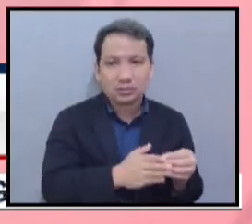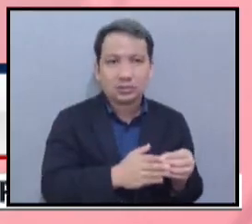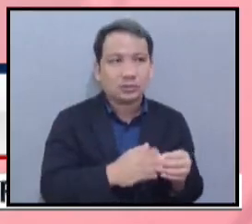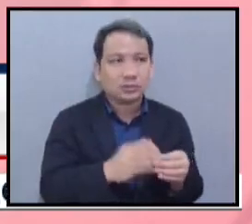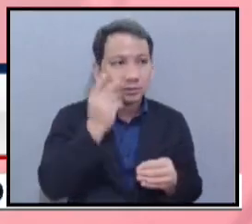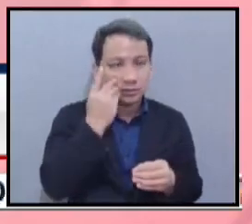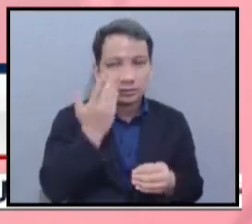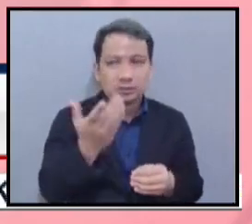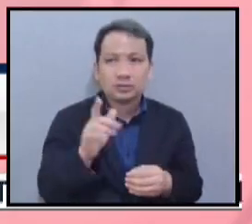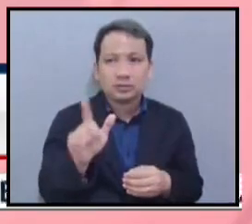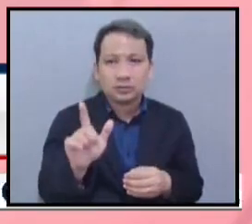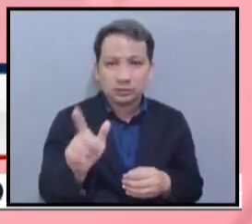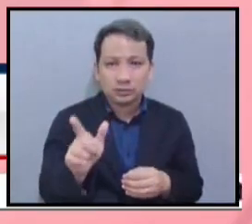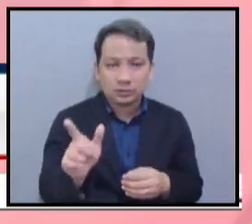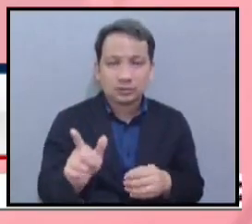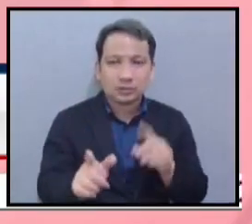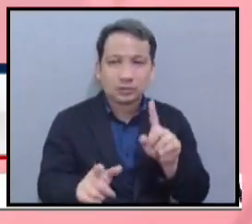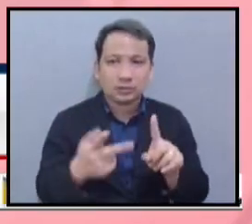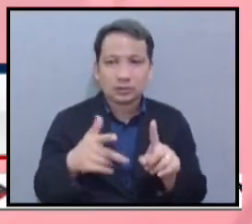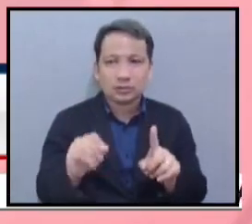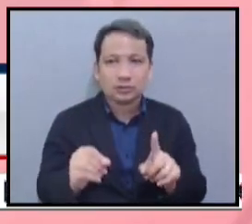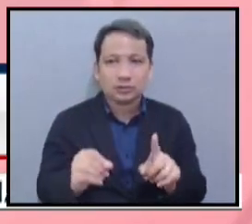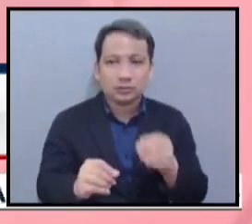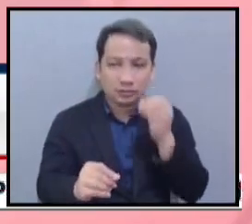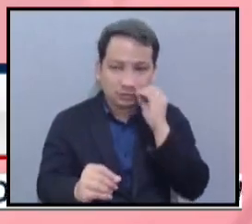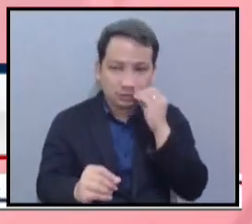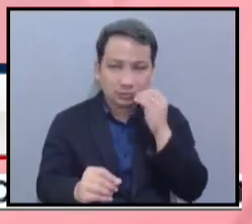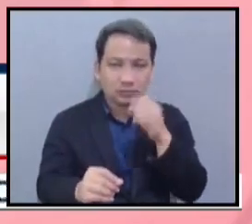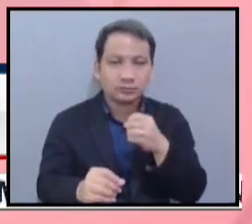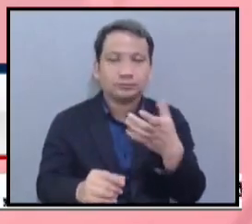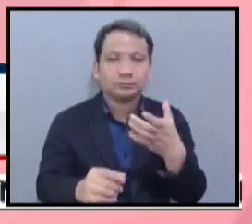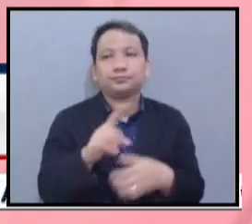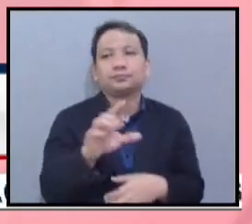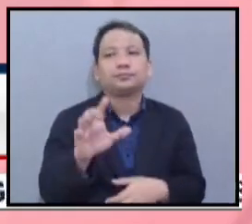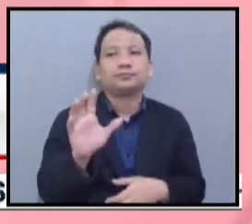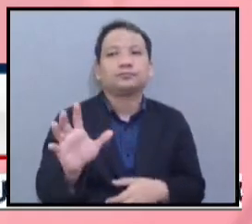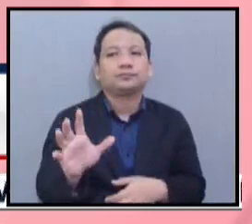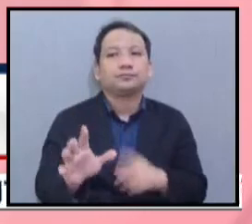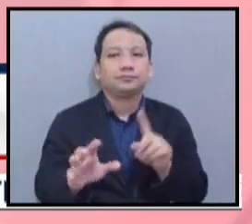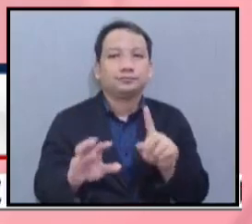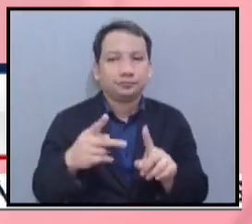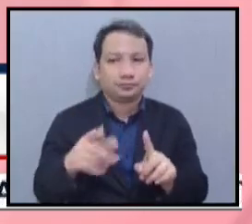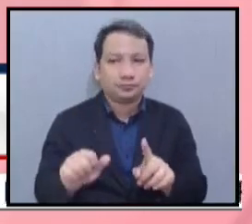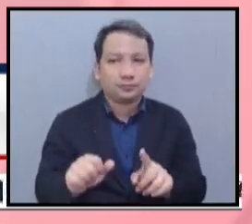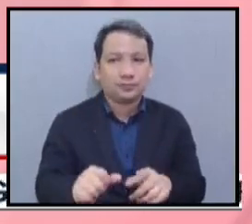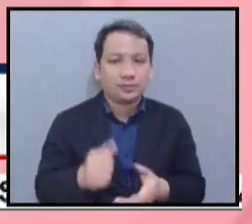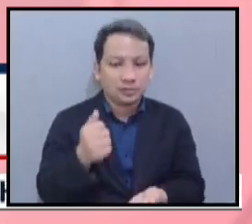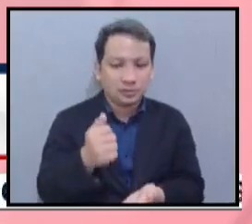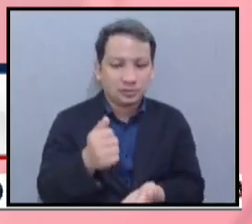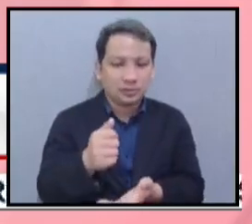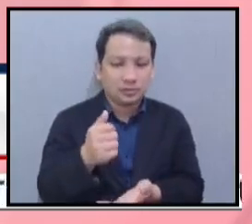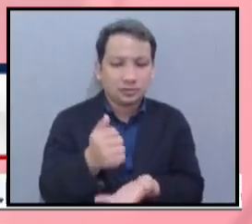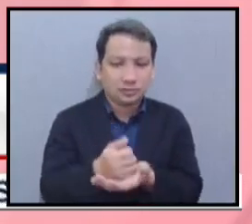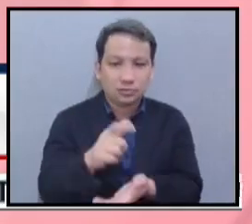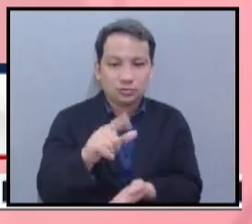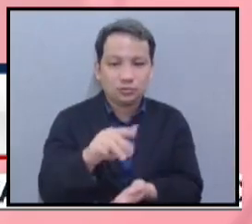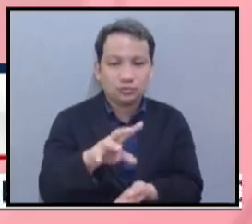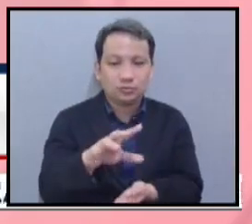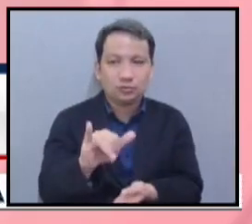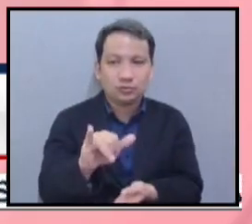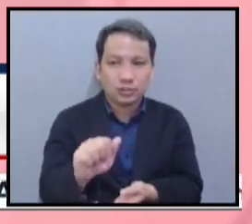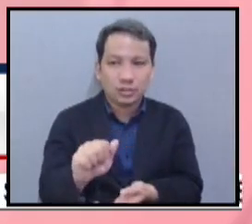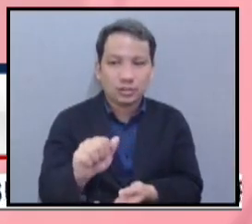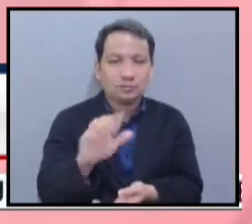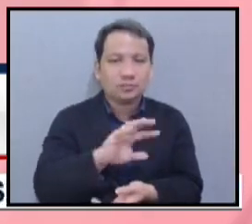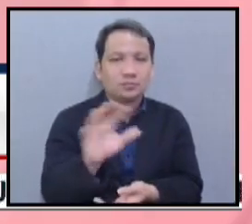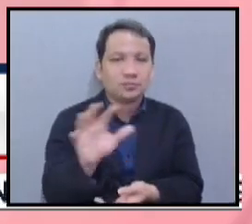20 pesos per kilo lang. At ang sibuyas naman, 150 pesos per kilo. At ang luya ay 55 pesos per kilo.